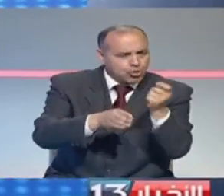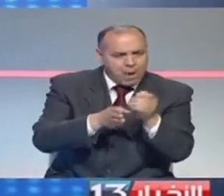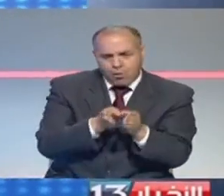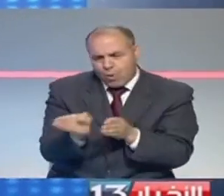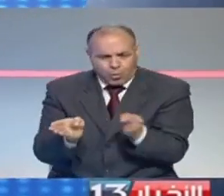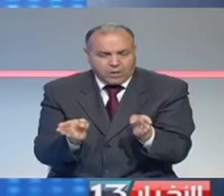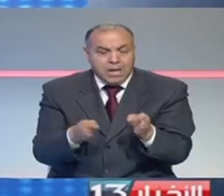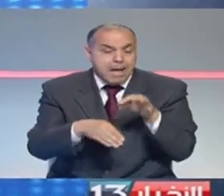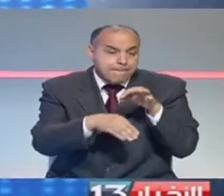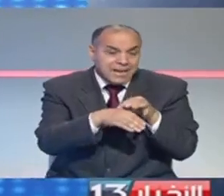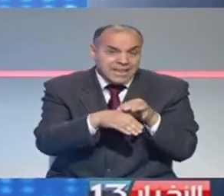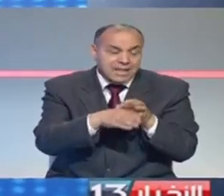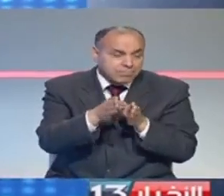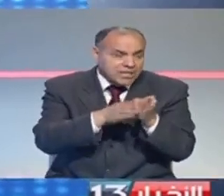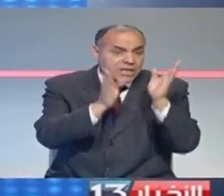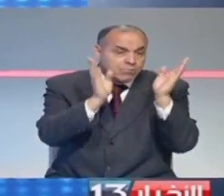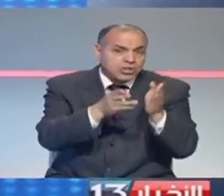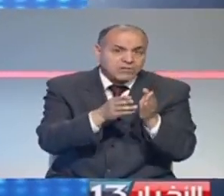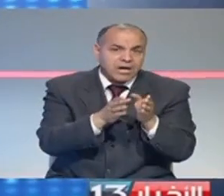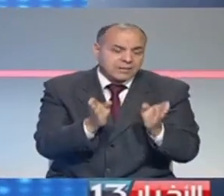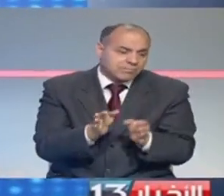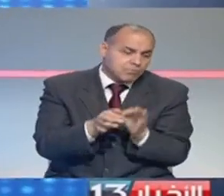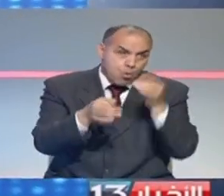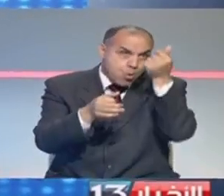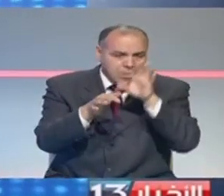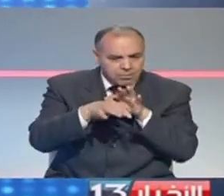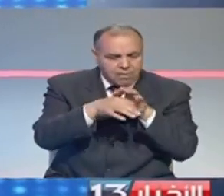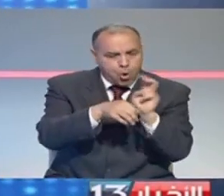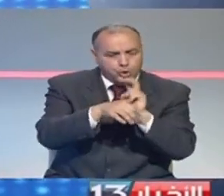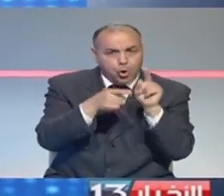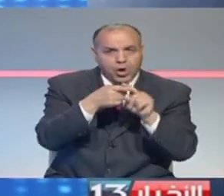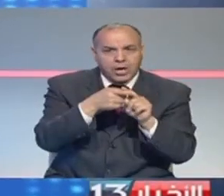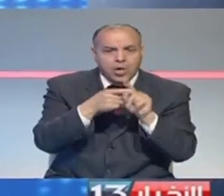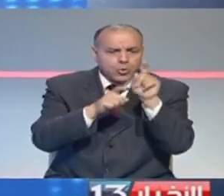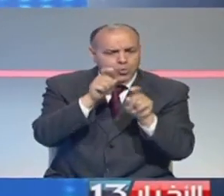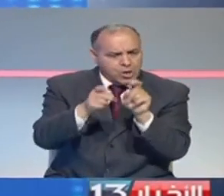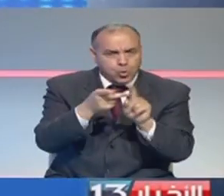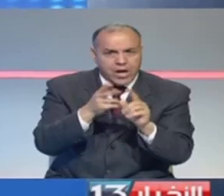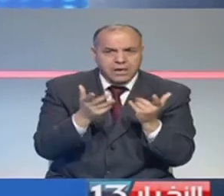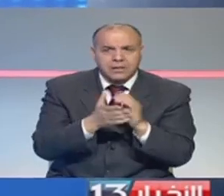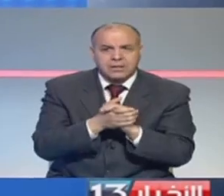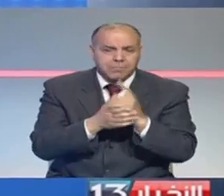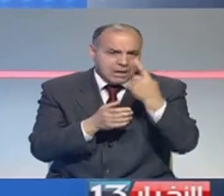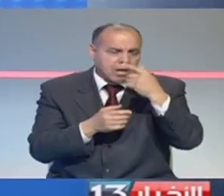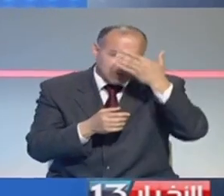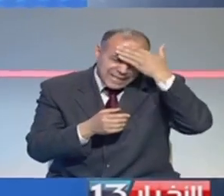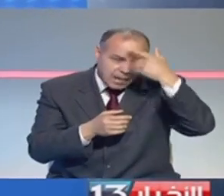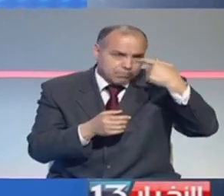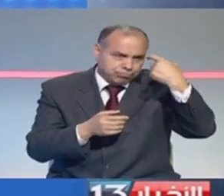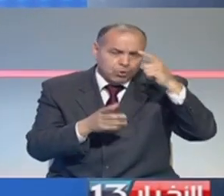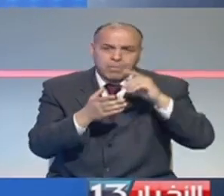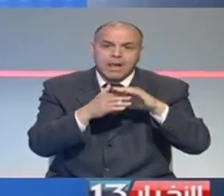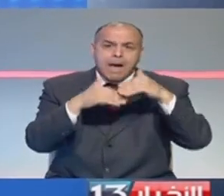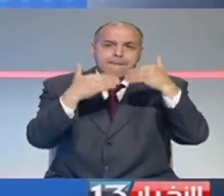للكوفيد. المريض اللي يتقدم للمستشفى تقع من لول فحصه بأسئلة وبيقيسوا له السخانة،